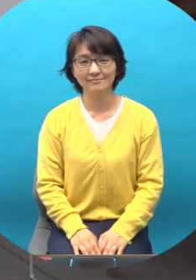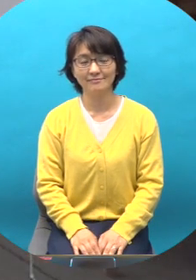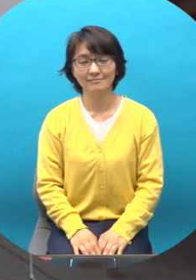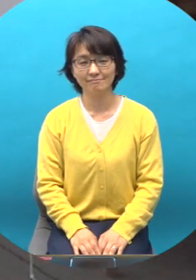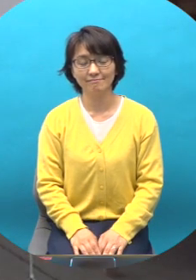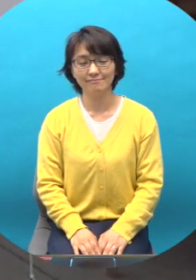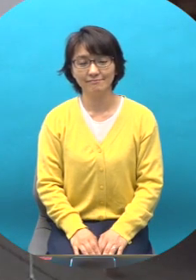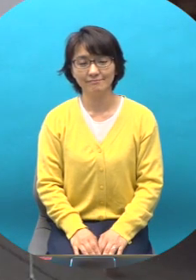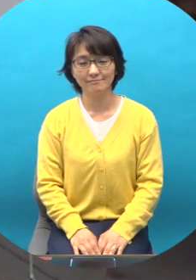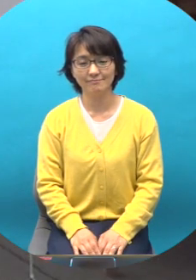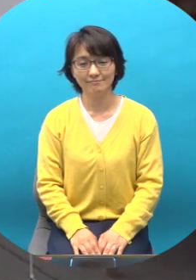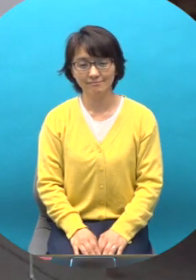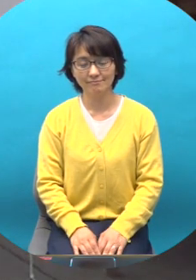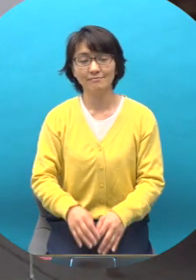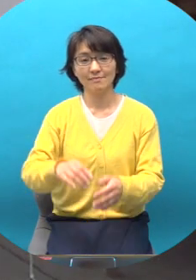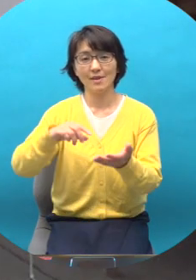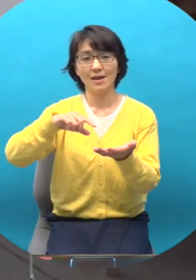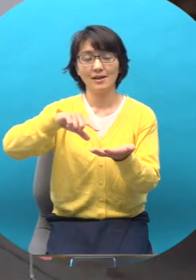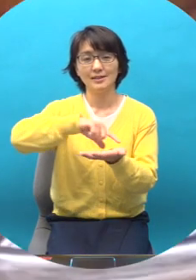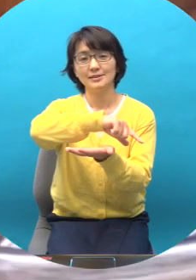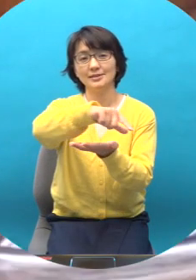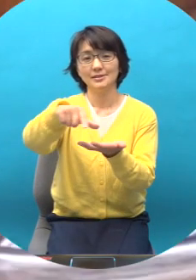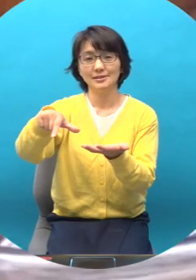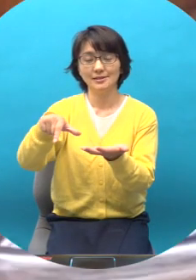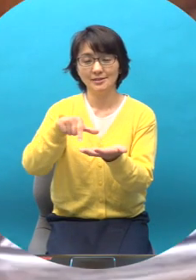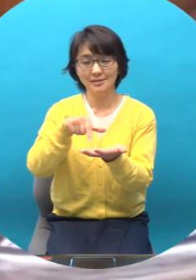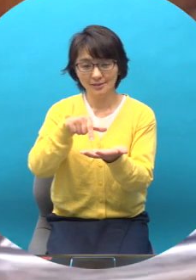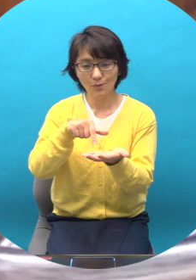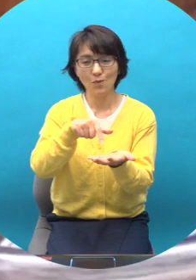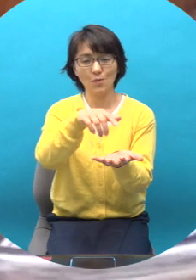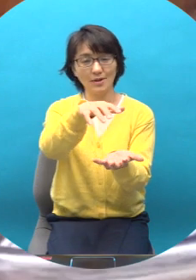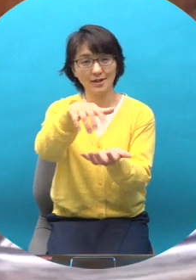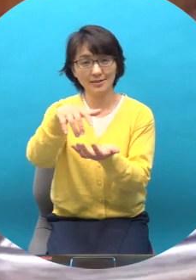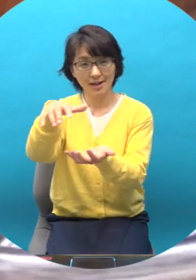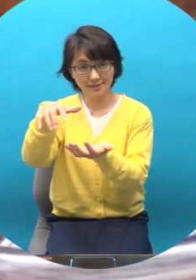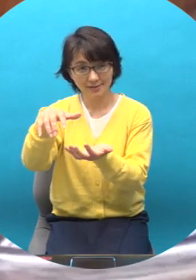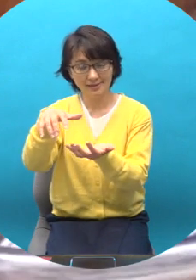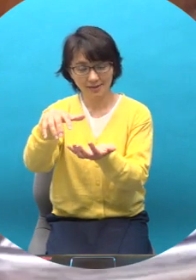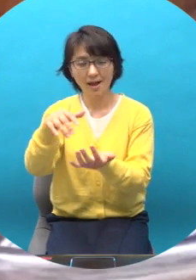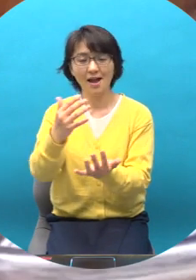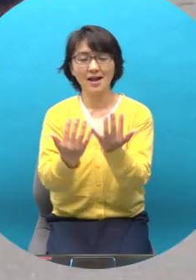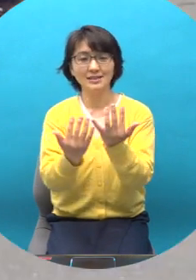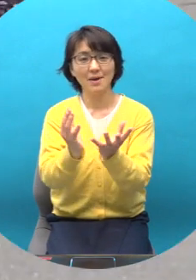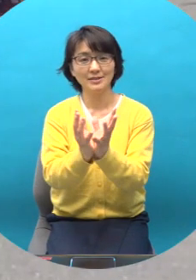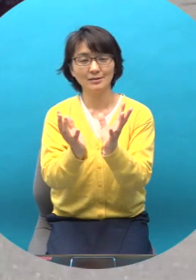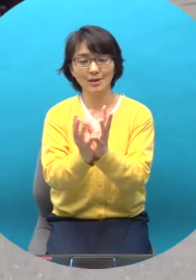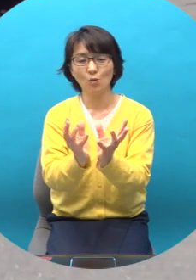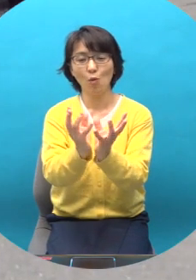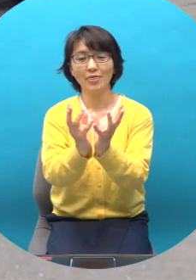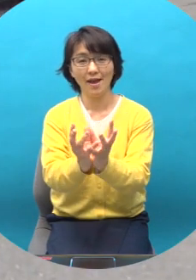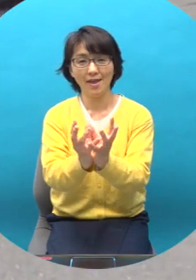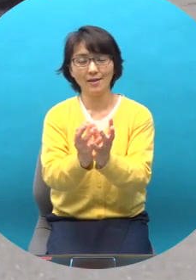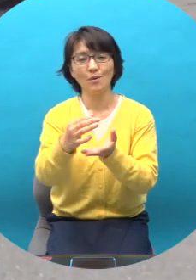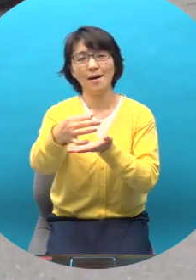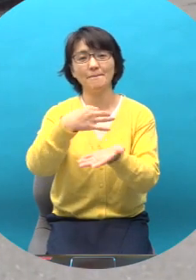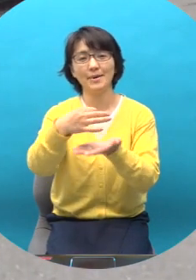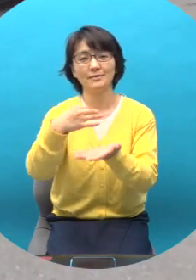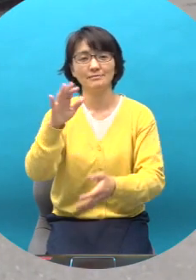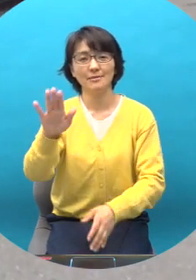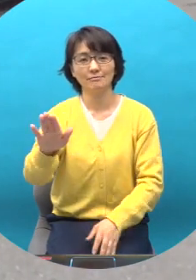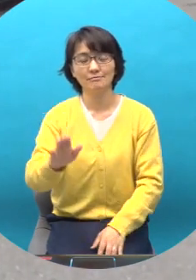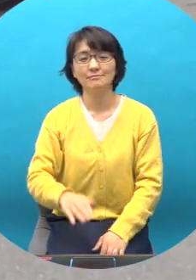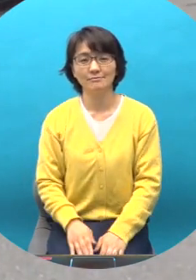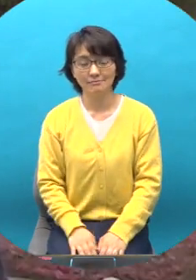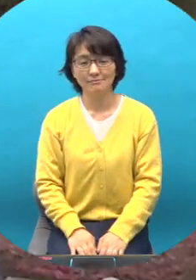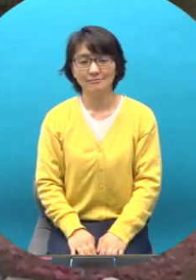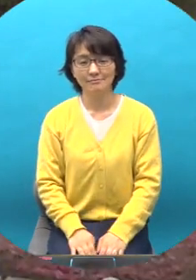三郷芝桜祭りの会場の一角では、地元で採れた野菜をはじめ芝桜の苗などが販売されています